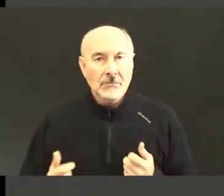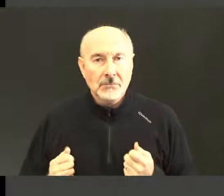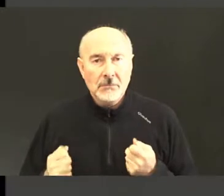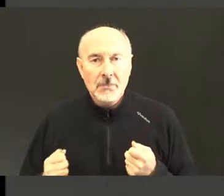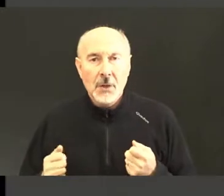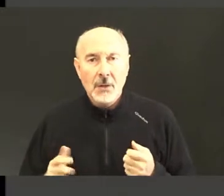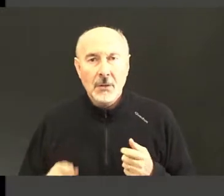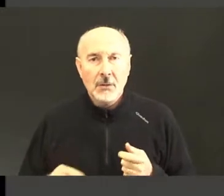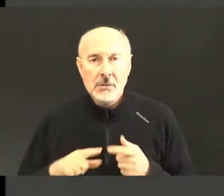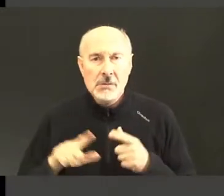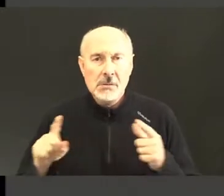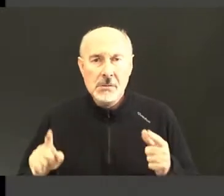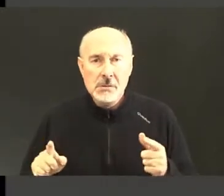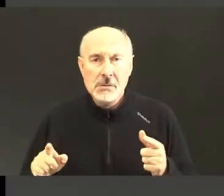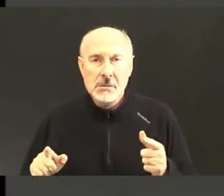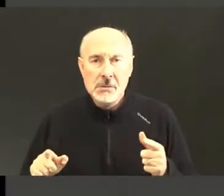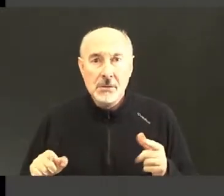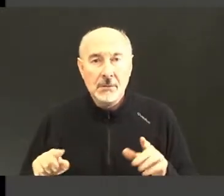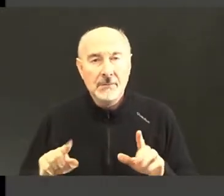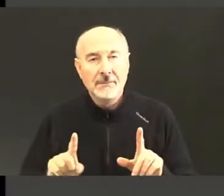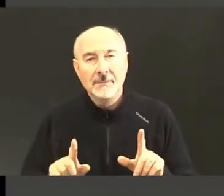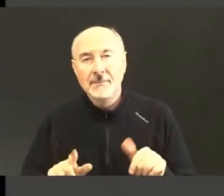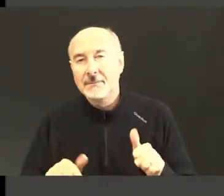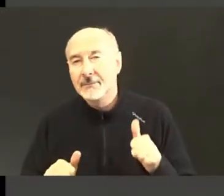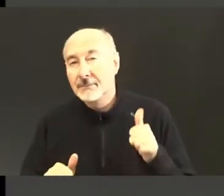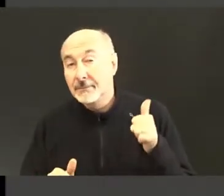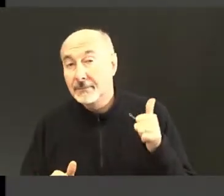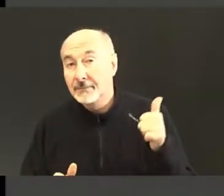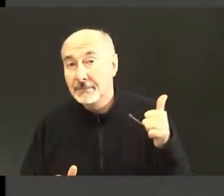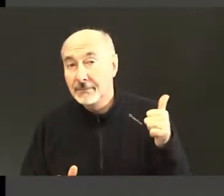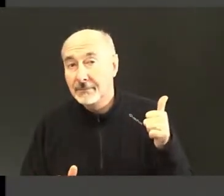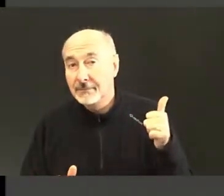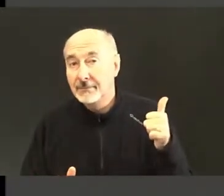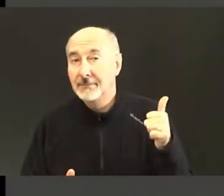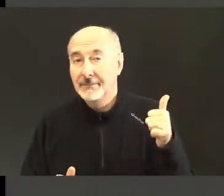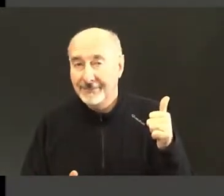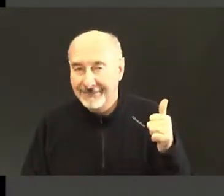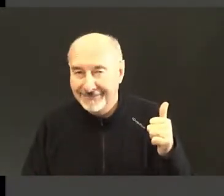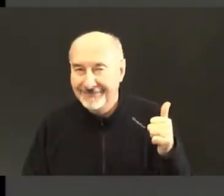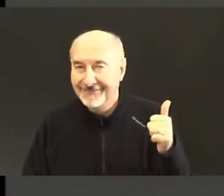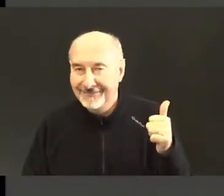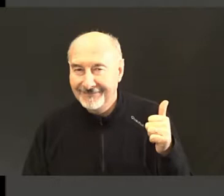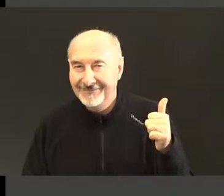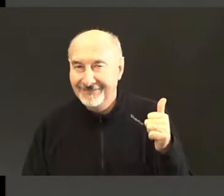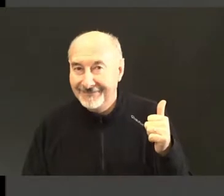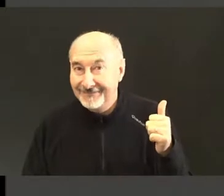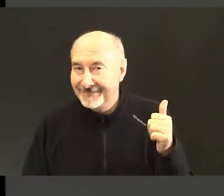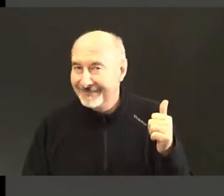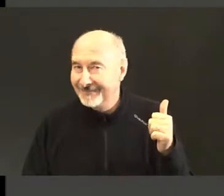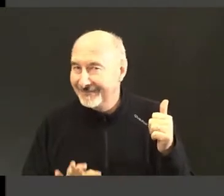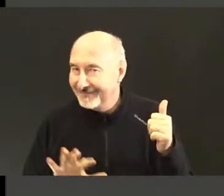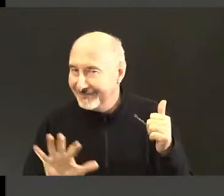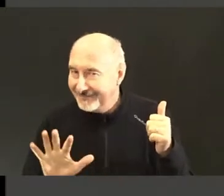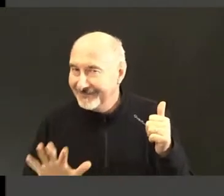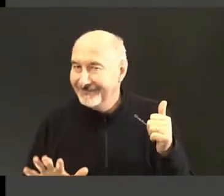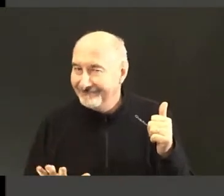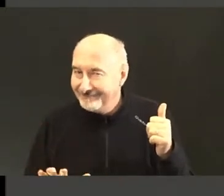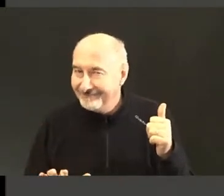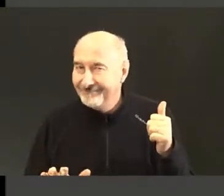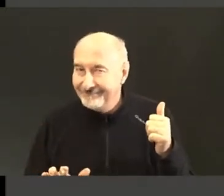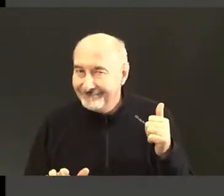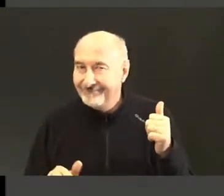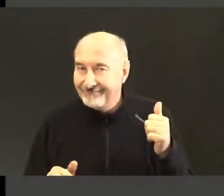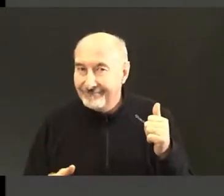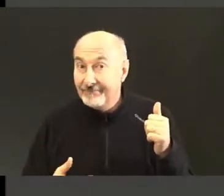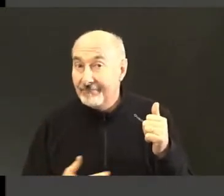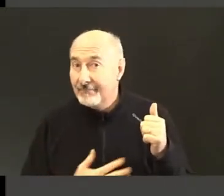tornata. La lista è questa. Non ci poteva essere per me altra scelta di